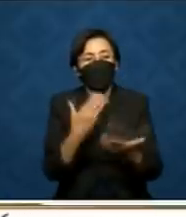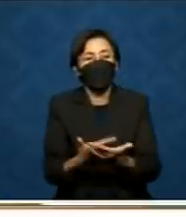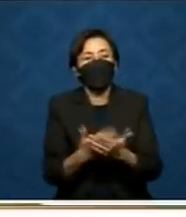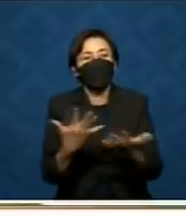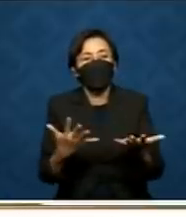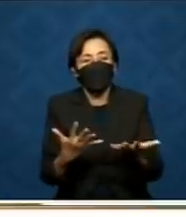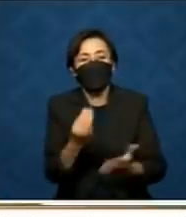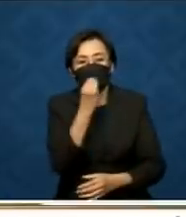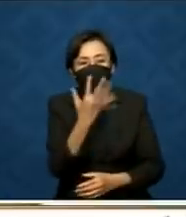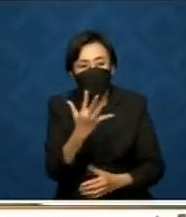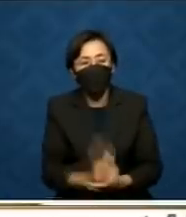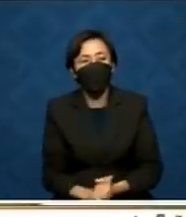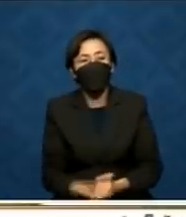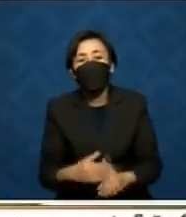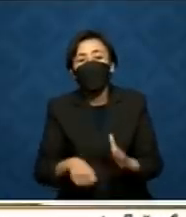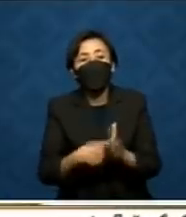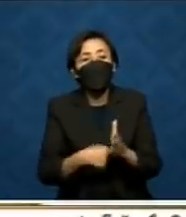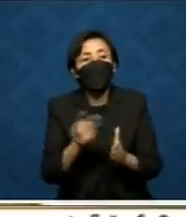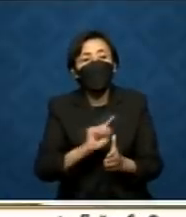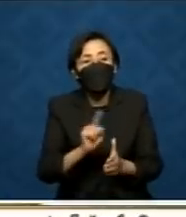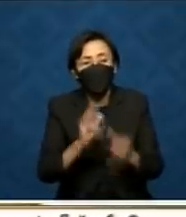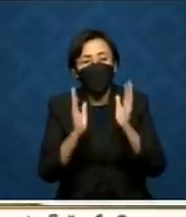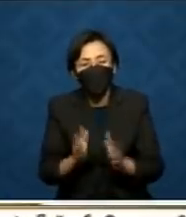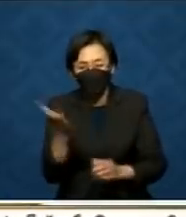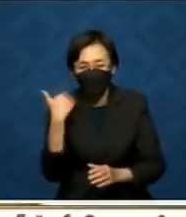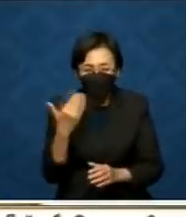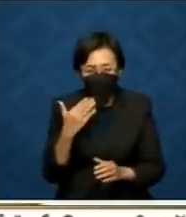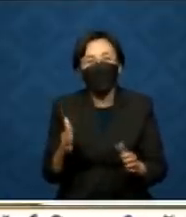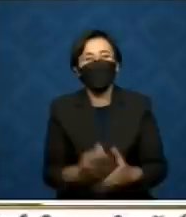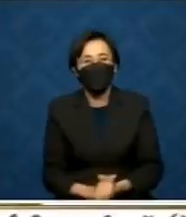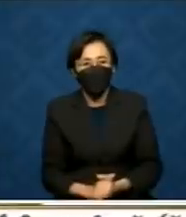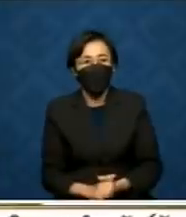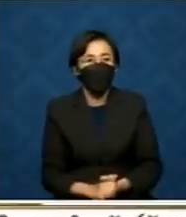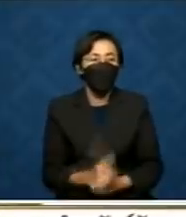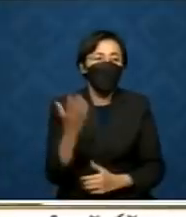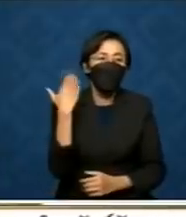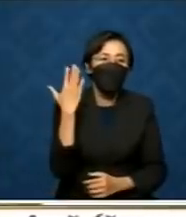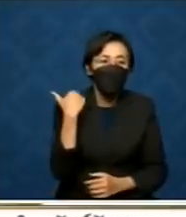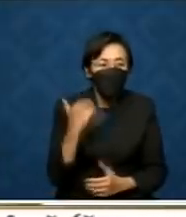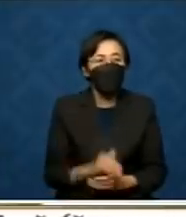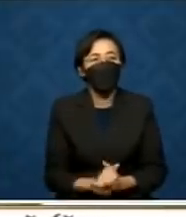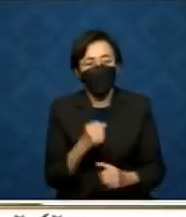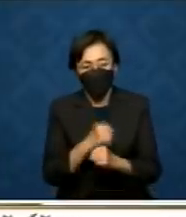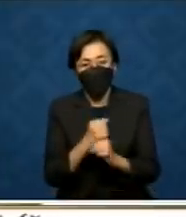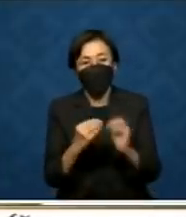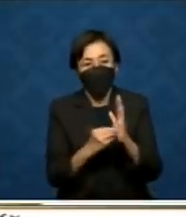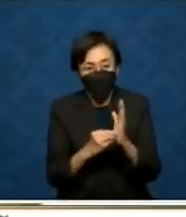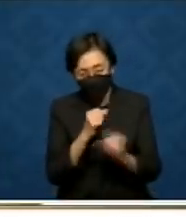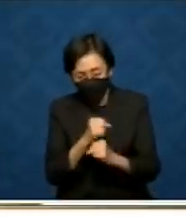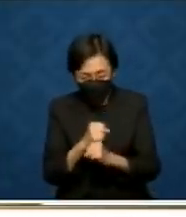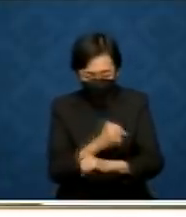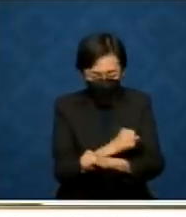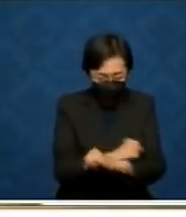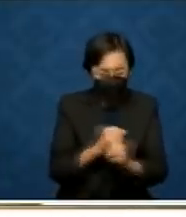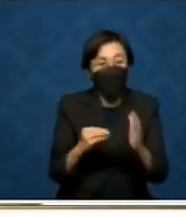ไม่มีกินแล้วเพราะอะไรครับเพราะคนที่บ้านเคยกินกับคนเหล่านี้นะเต็มที่มาทำงานกรุงเทพฯเป็นแรงงานอยู่กรุงเทพ